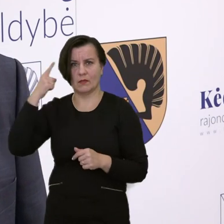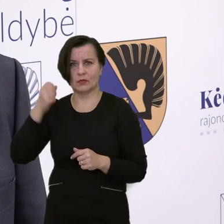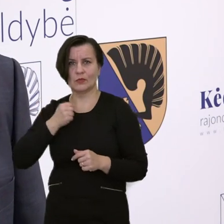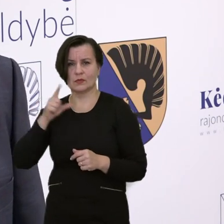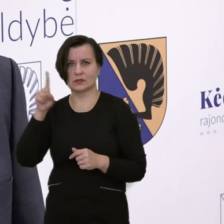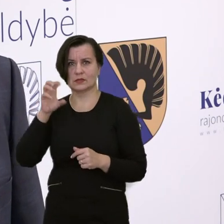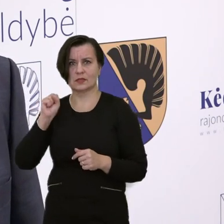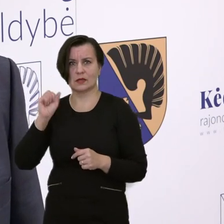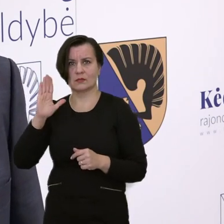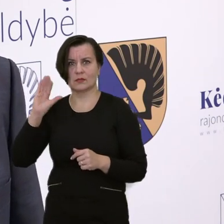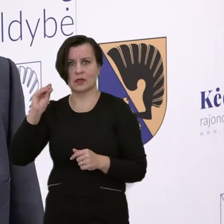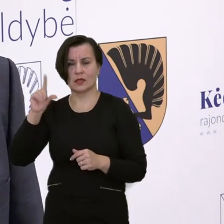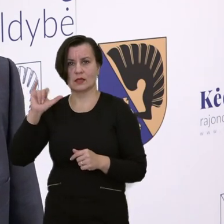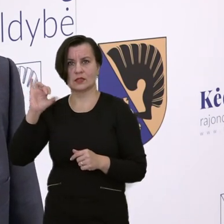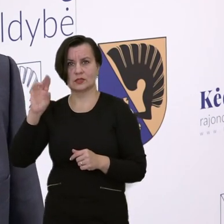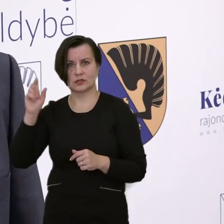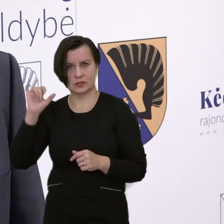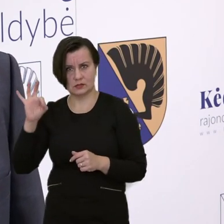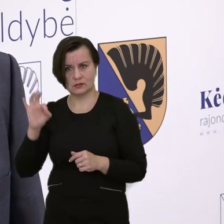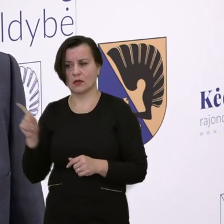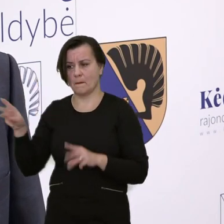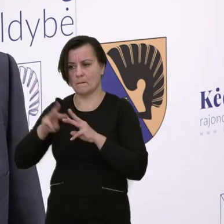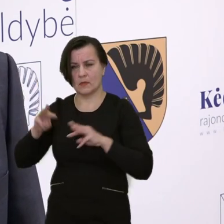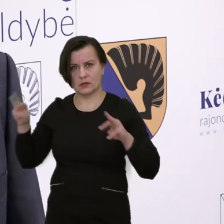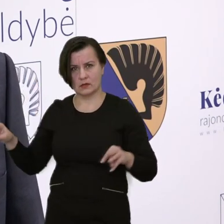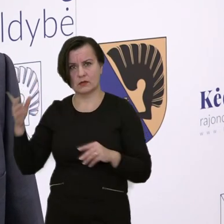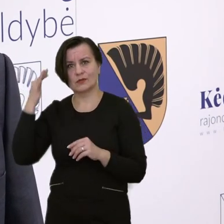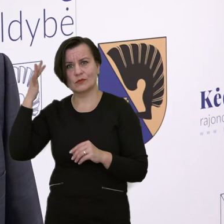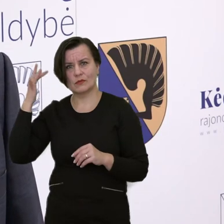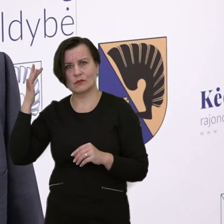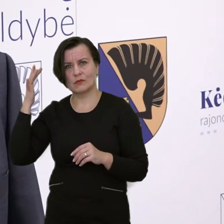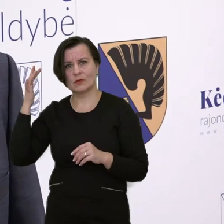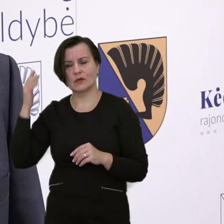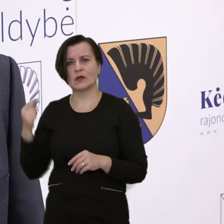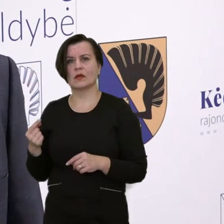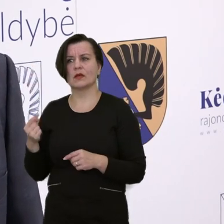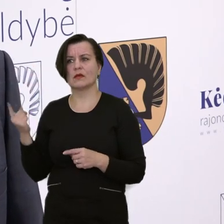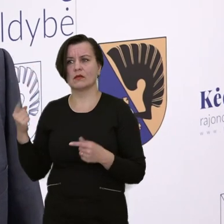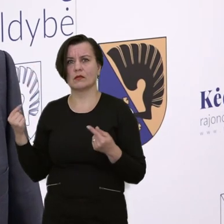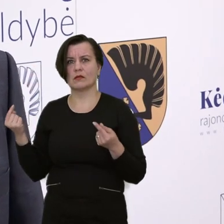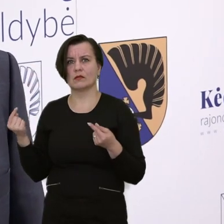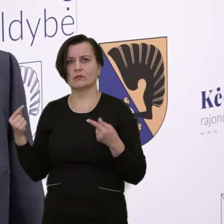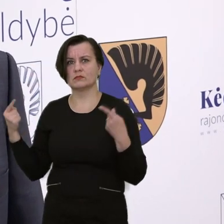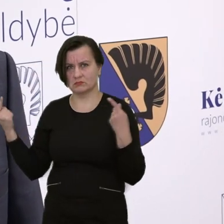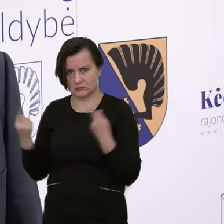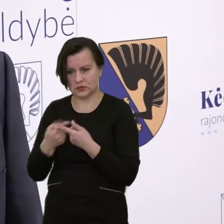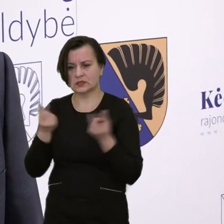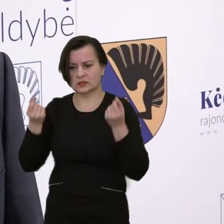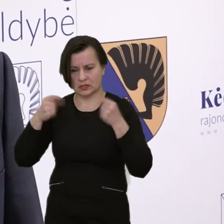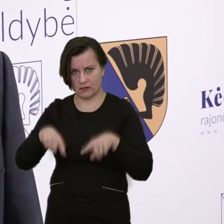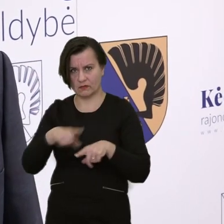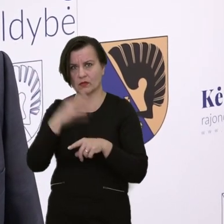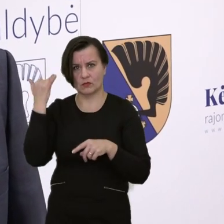turime galvoje mūsų Zabieliuškio savartyną. Tai šiuo atveju ministro nuomonė visiškai atitinka